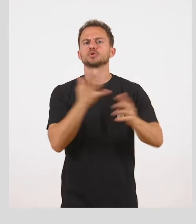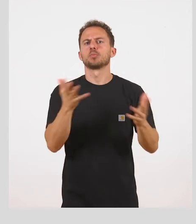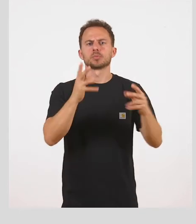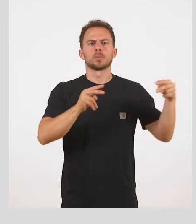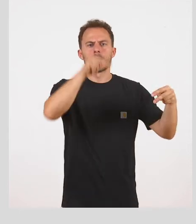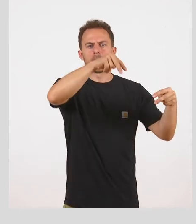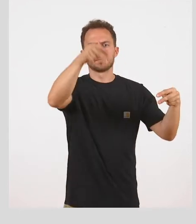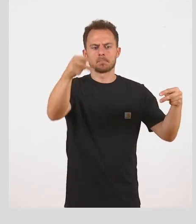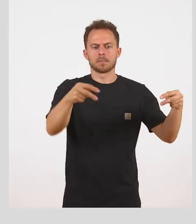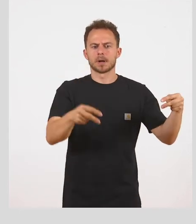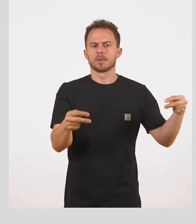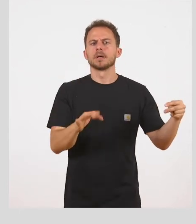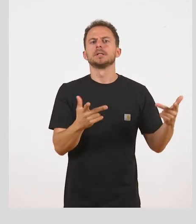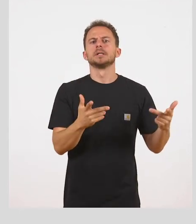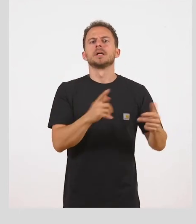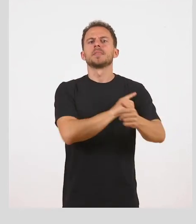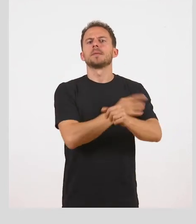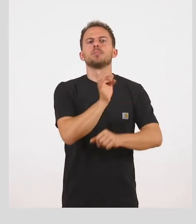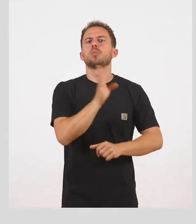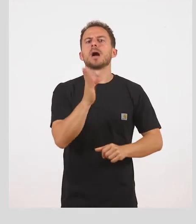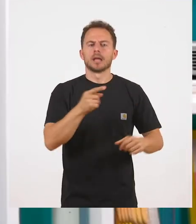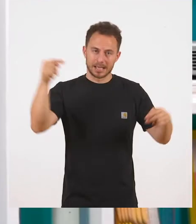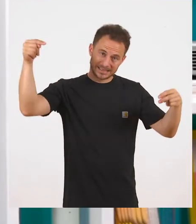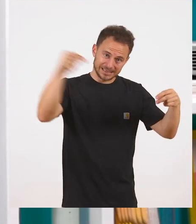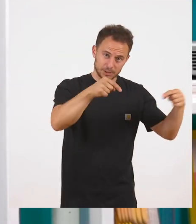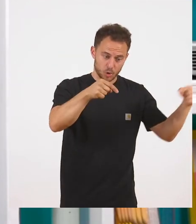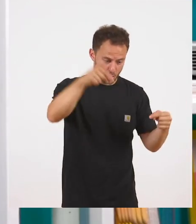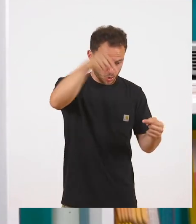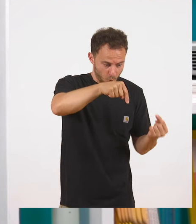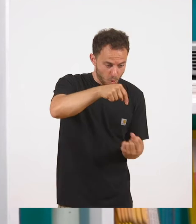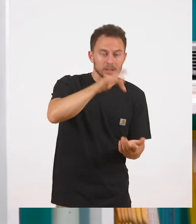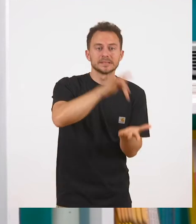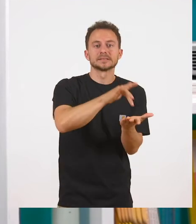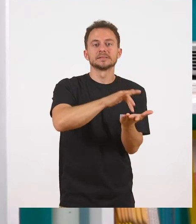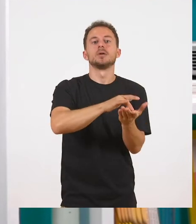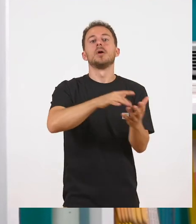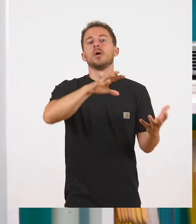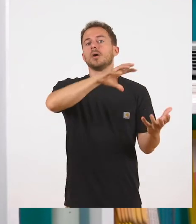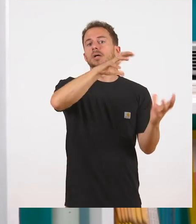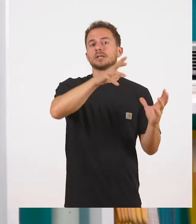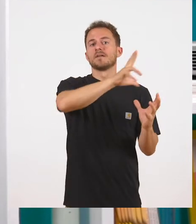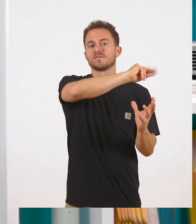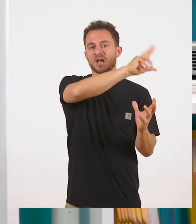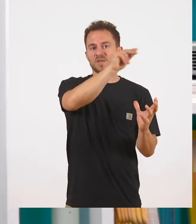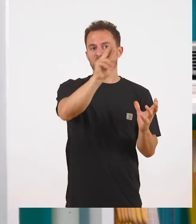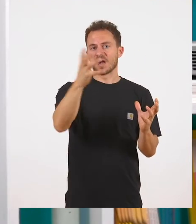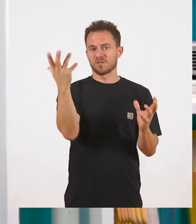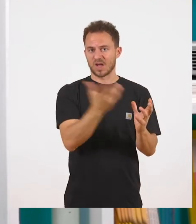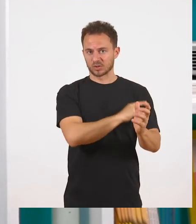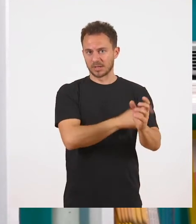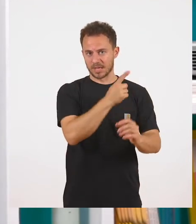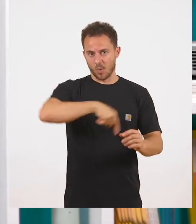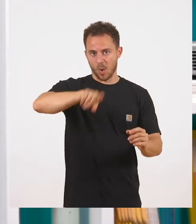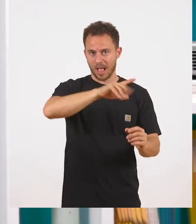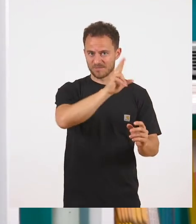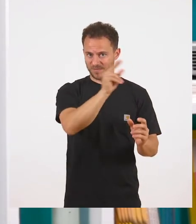γη, έχουν κατεύθυνση στο κέντρο της γης. Όμως και το βάρος αλλάζει πάνω στη γη, διότι η γη δεν έχει ένα